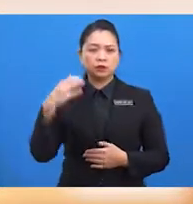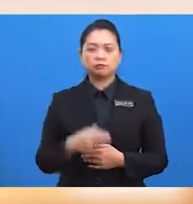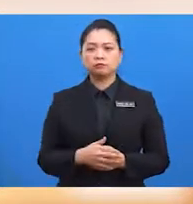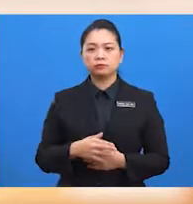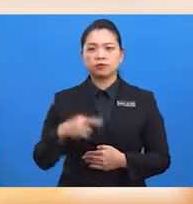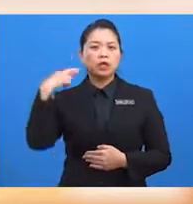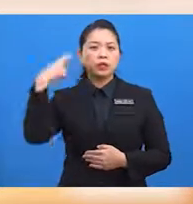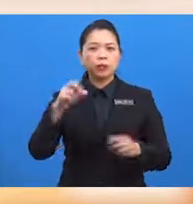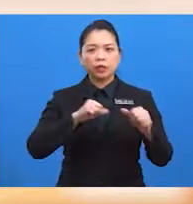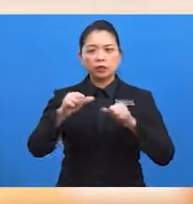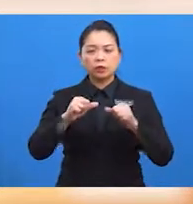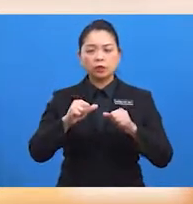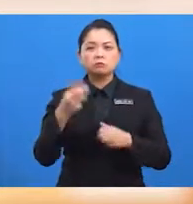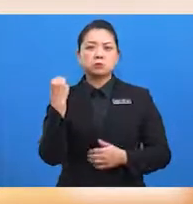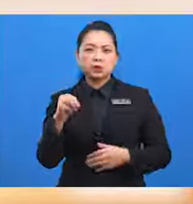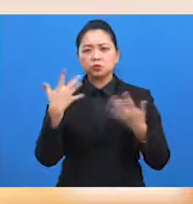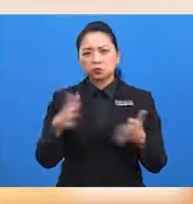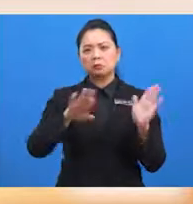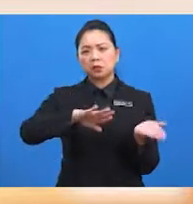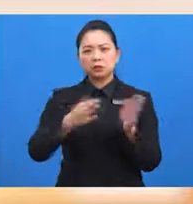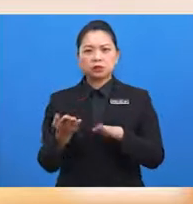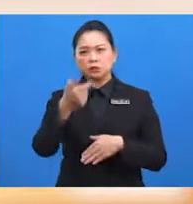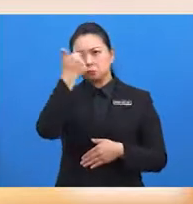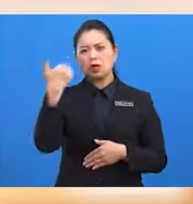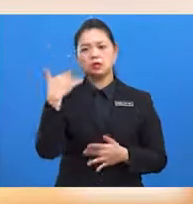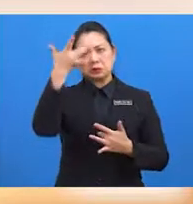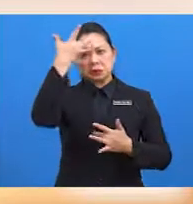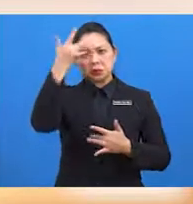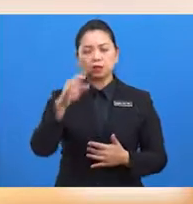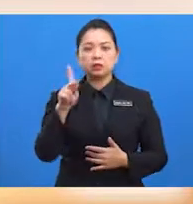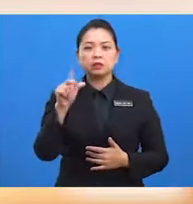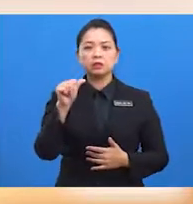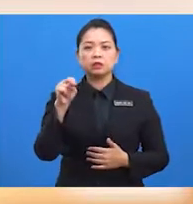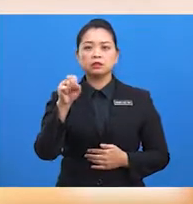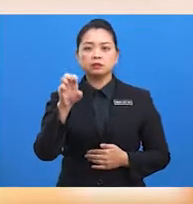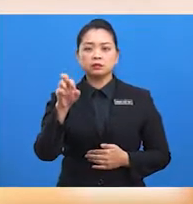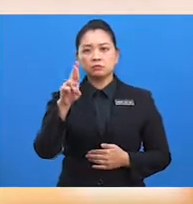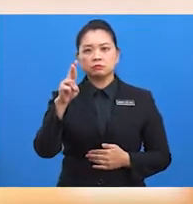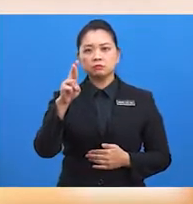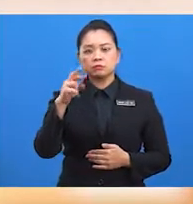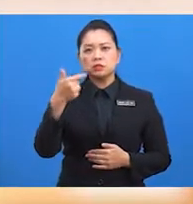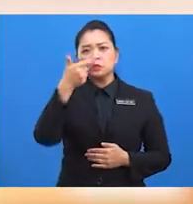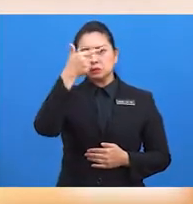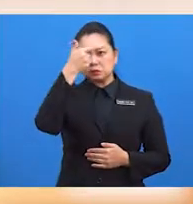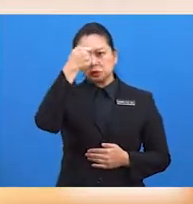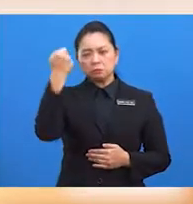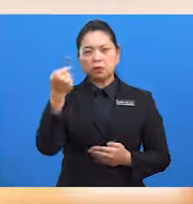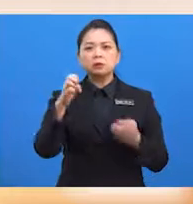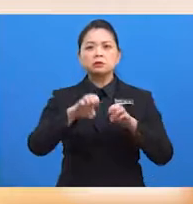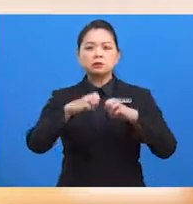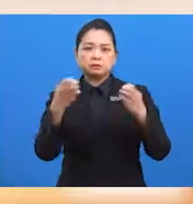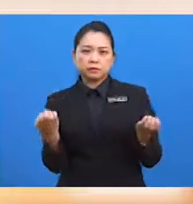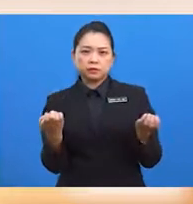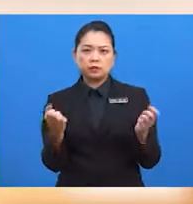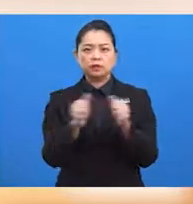kerana mengidap penyakit cancer yang disebabkan oleh penjajahan sinaran Kama yang